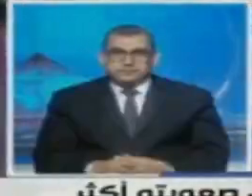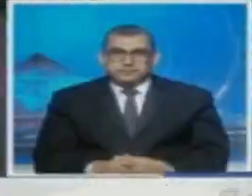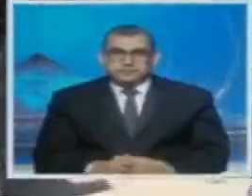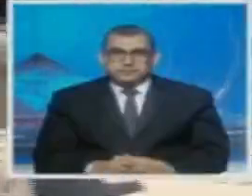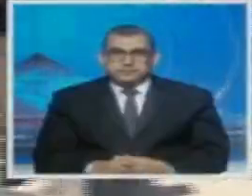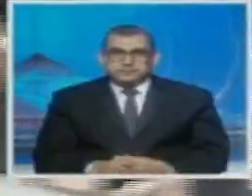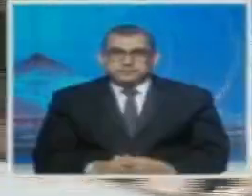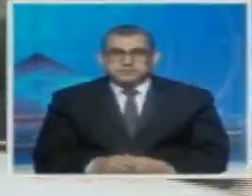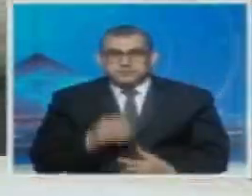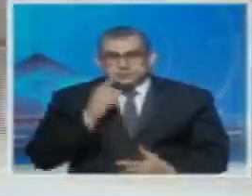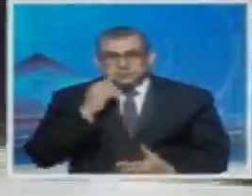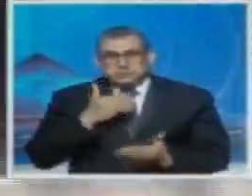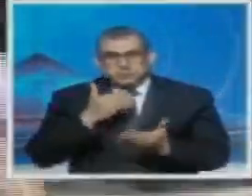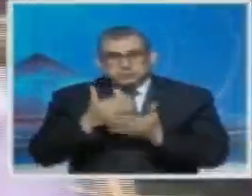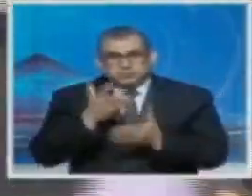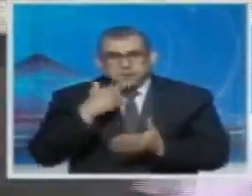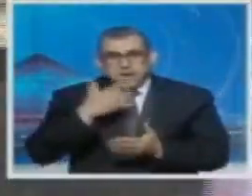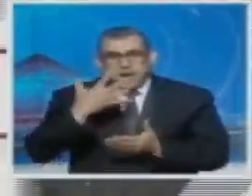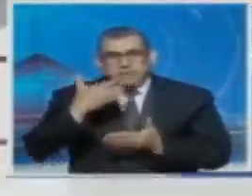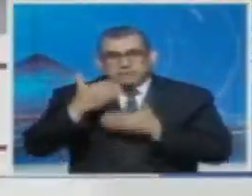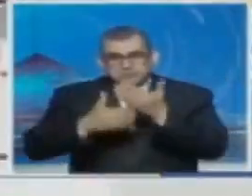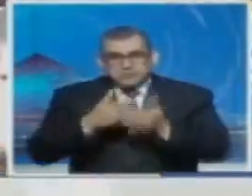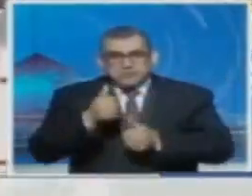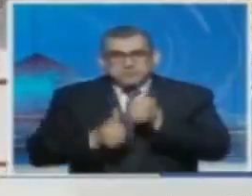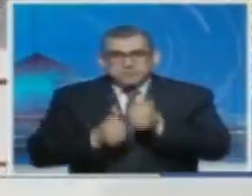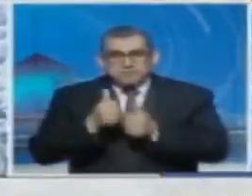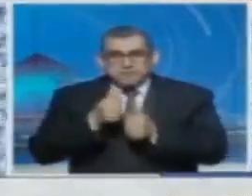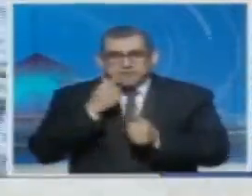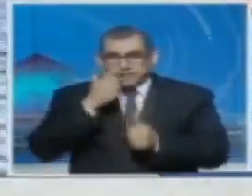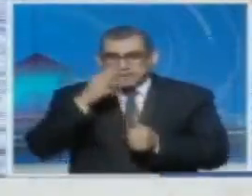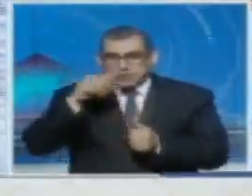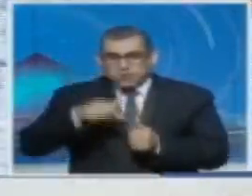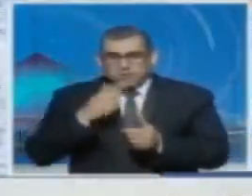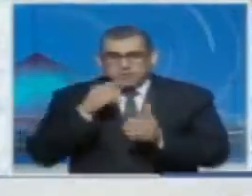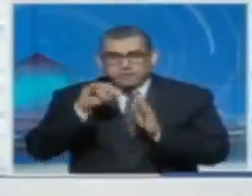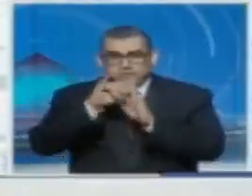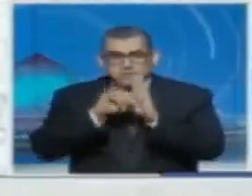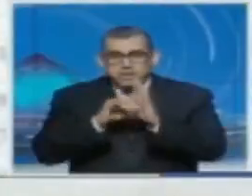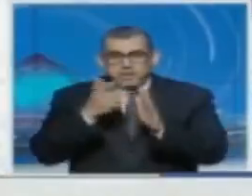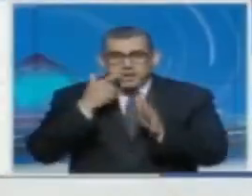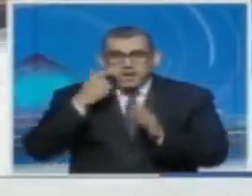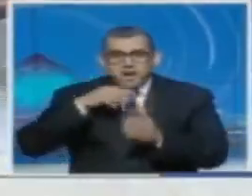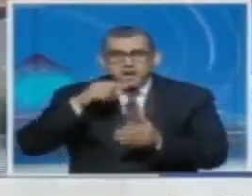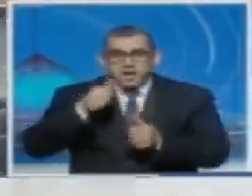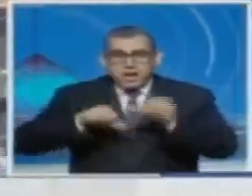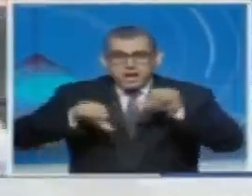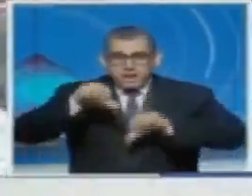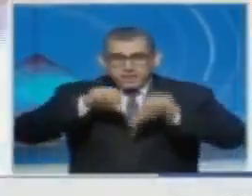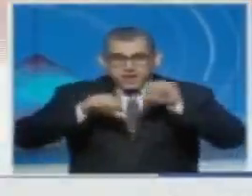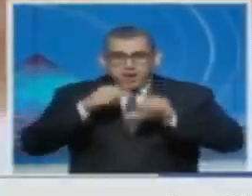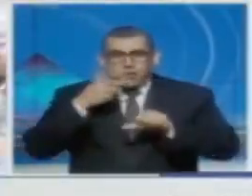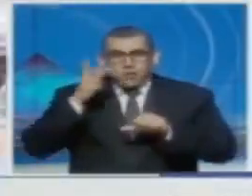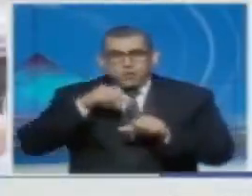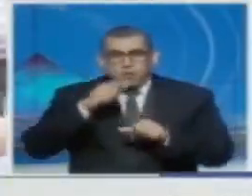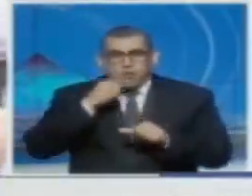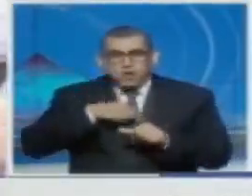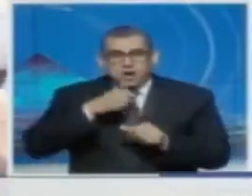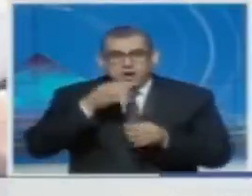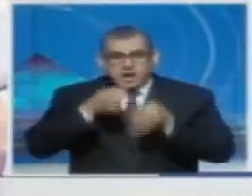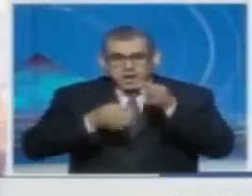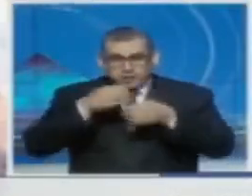محطة خامسة وصل إليها قطار الثانوية العامة بمادتي الكيمياء والجغرافيا والتي استمرت كل منها على